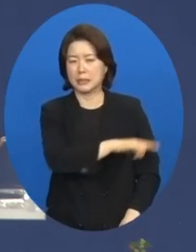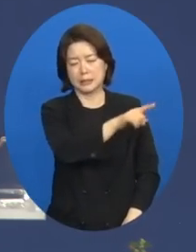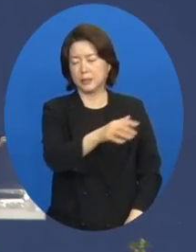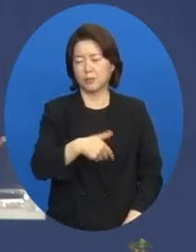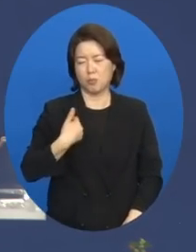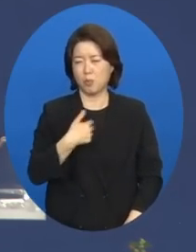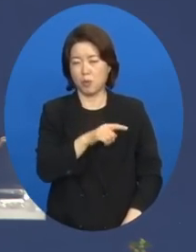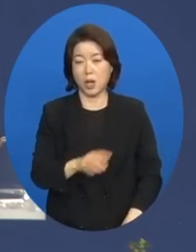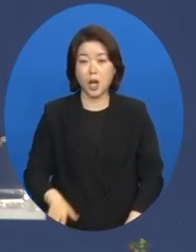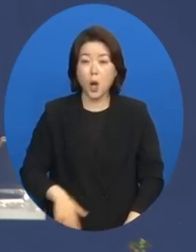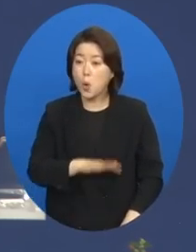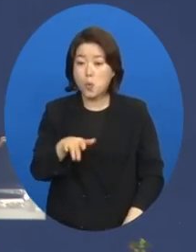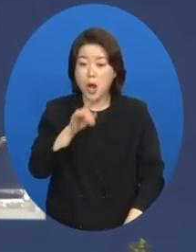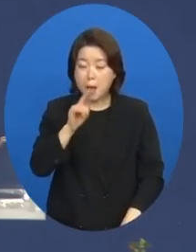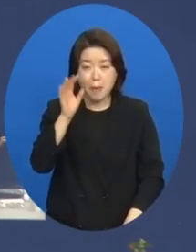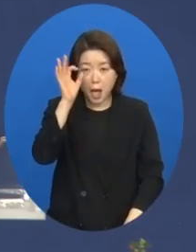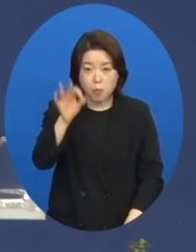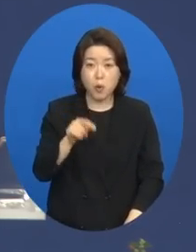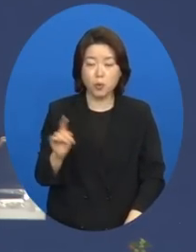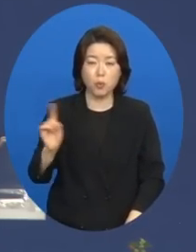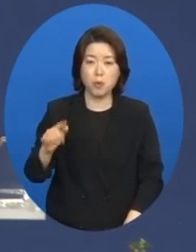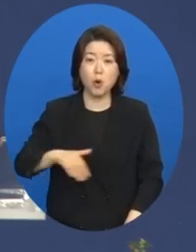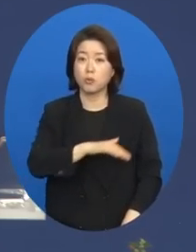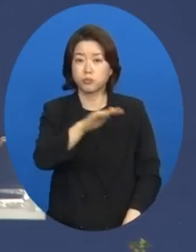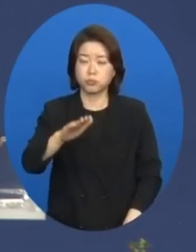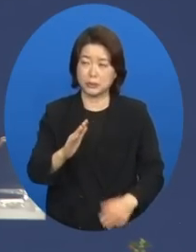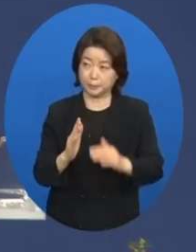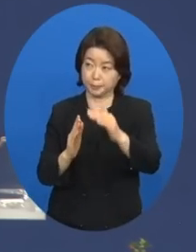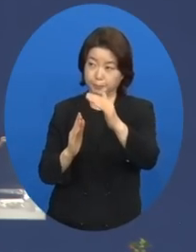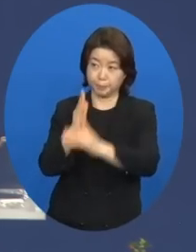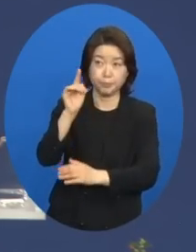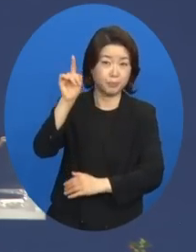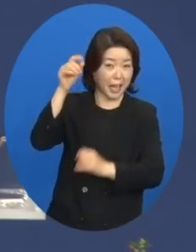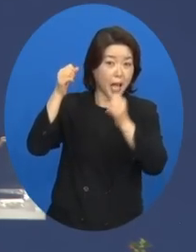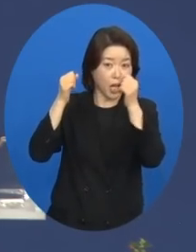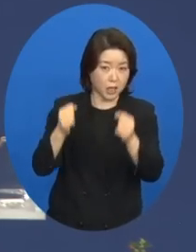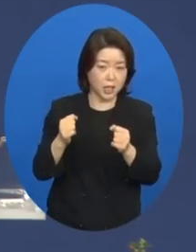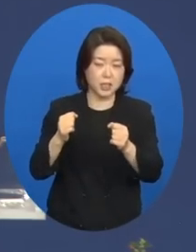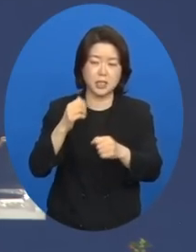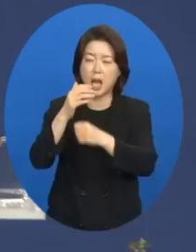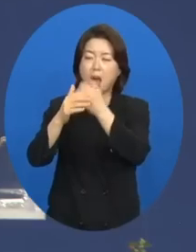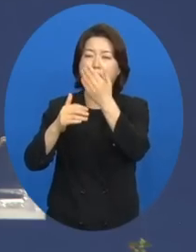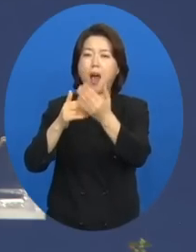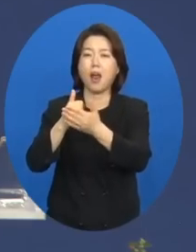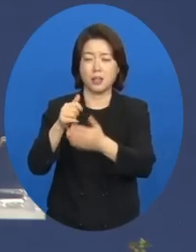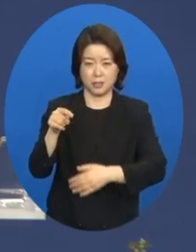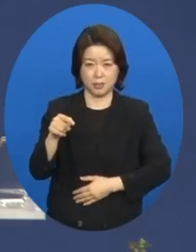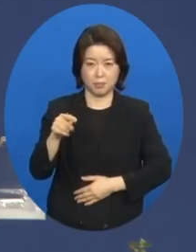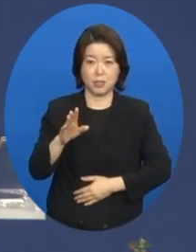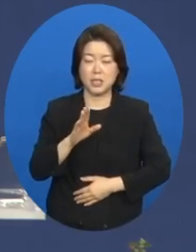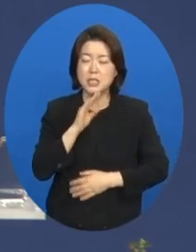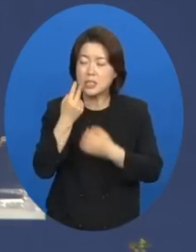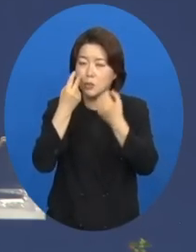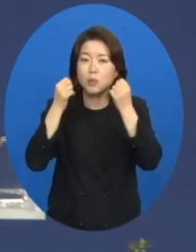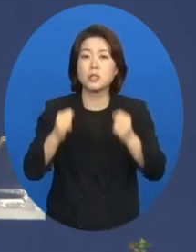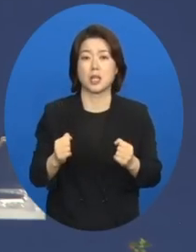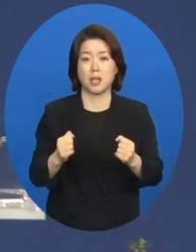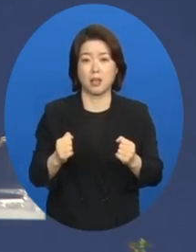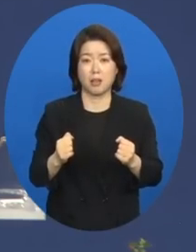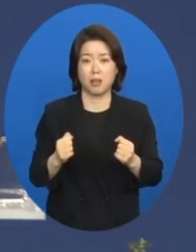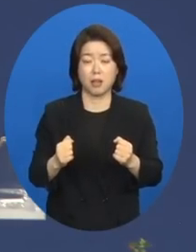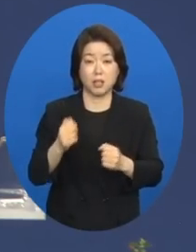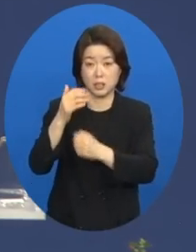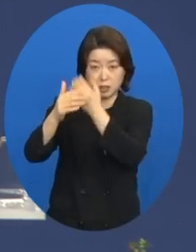모르니까 우리가 여기서 말하고 하는 건 우리를 초월하셔서 계시는 하나님이시면서 실제하시는 분이세요 그러니